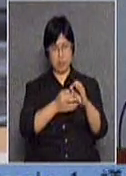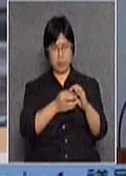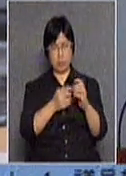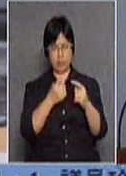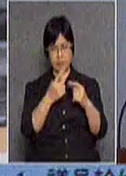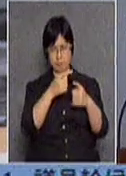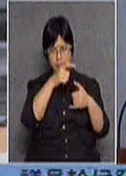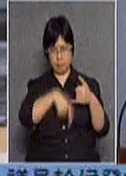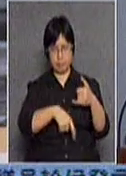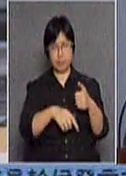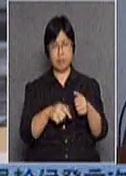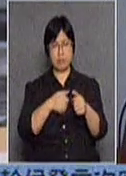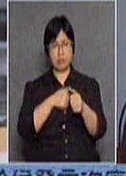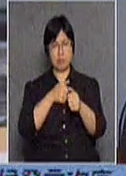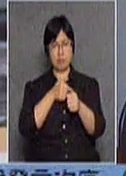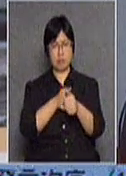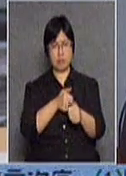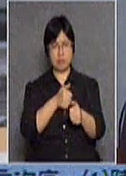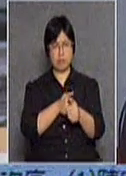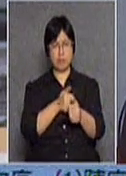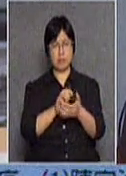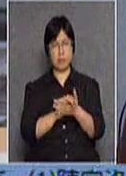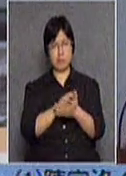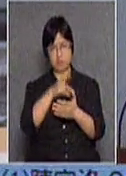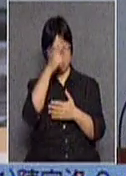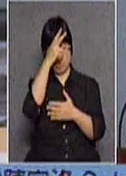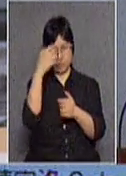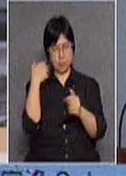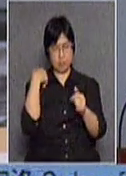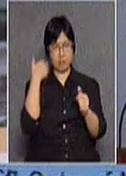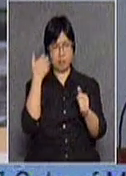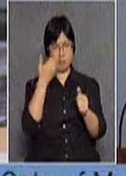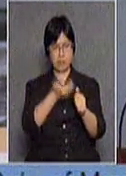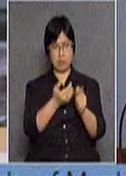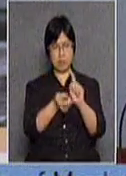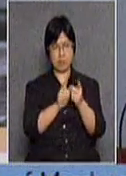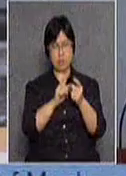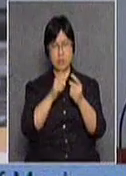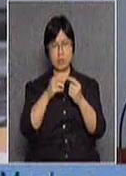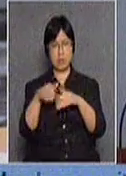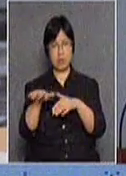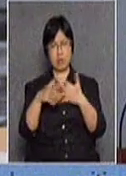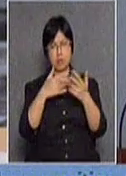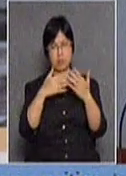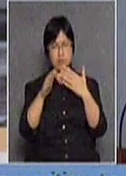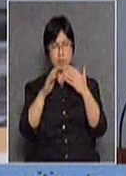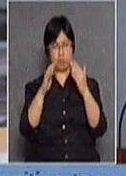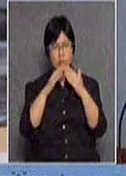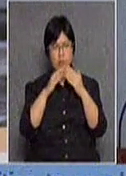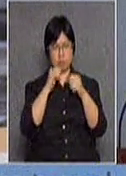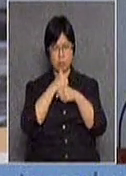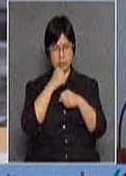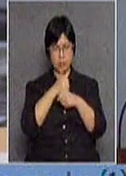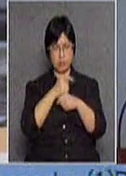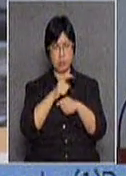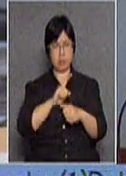係根據呢一個政府嘅授權去代表海事處行事嘅喎。佢唔可以當